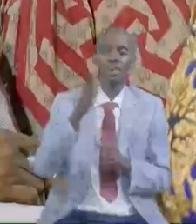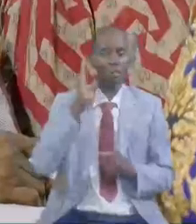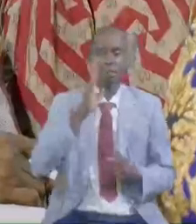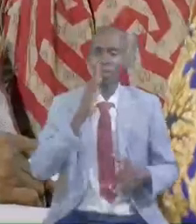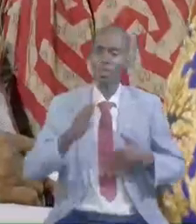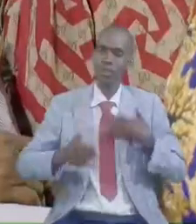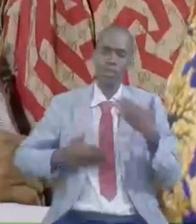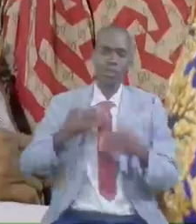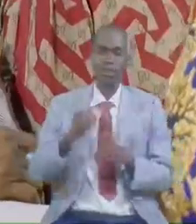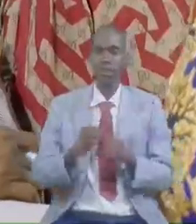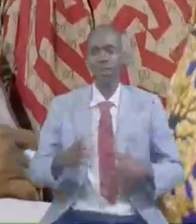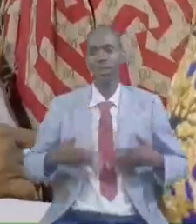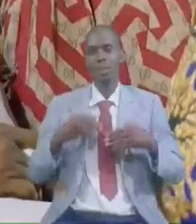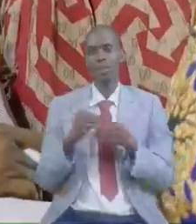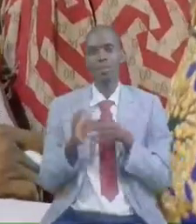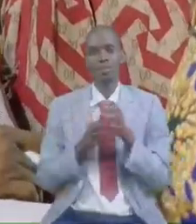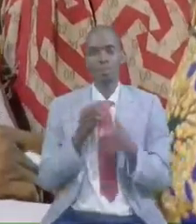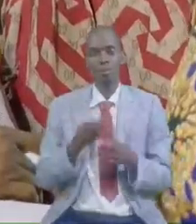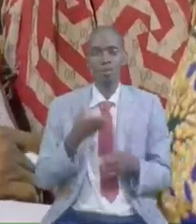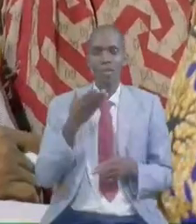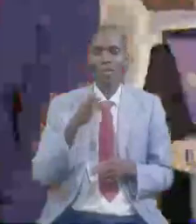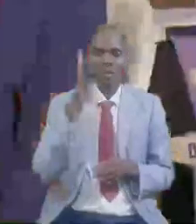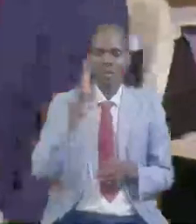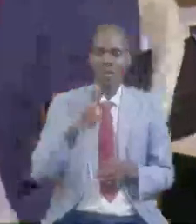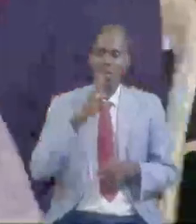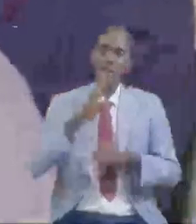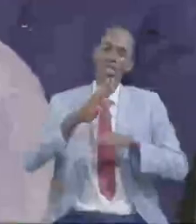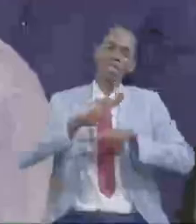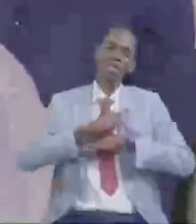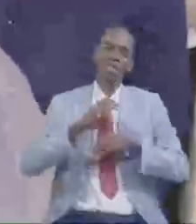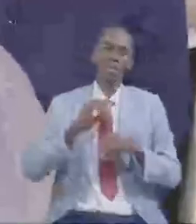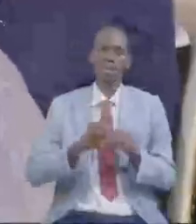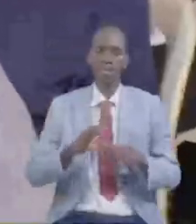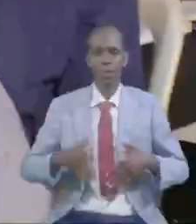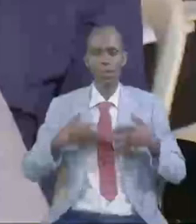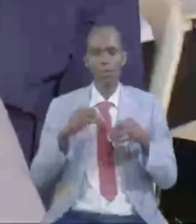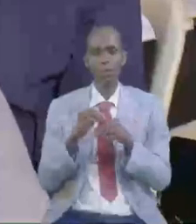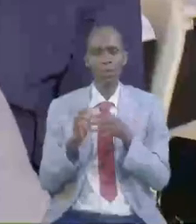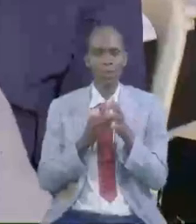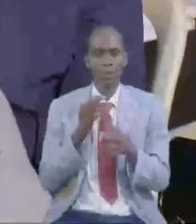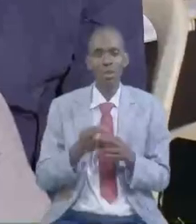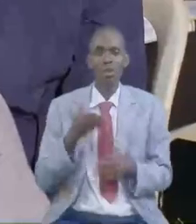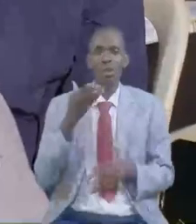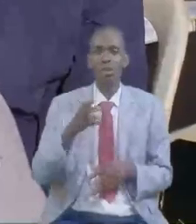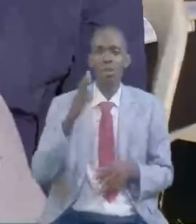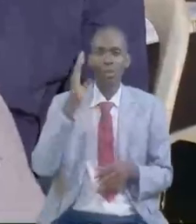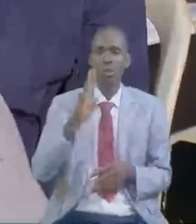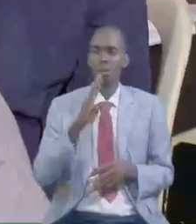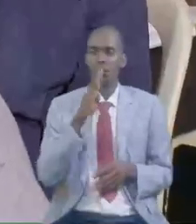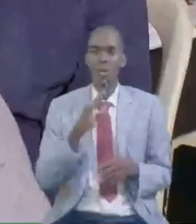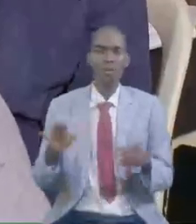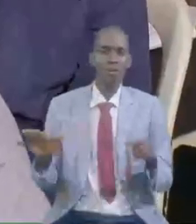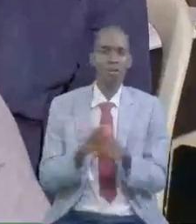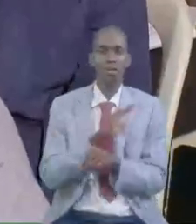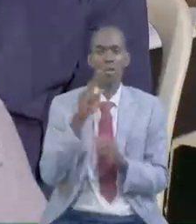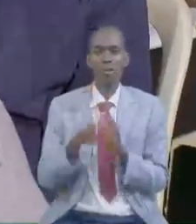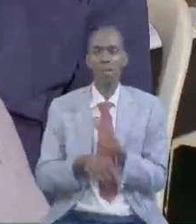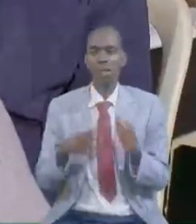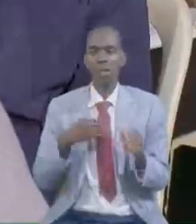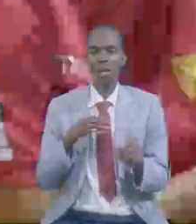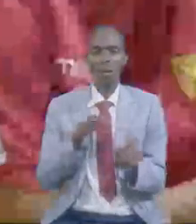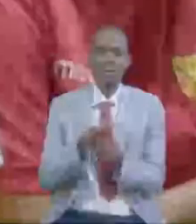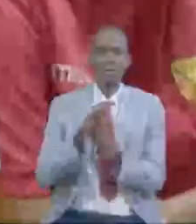vie. Il y aura la satisfaction dans ta vie. Et il y aura la plénitude de l'accomplissement dans ta